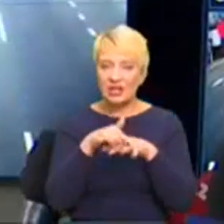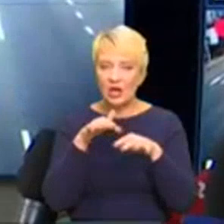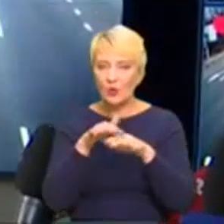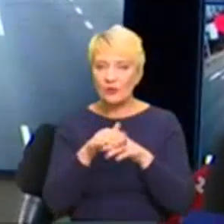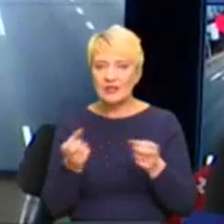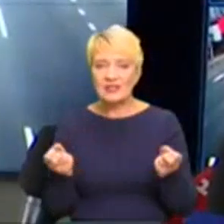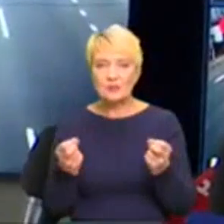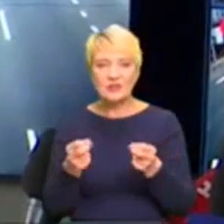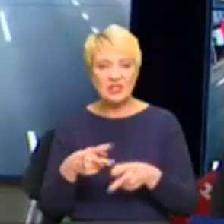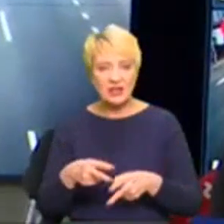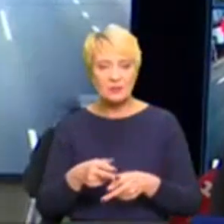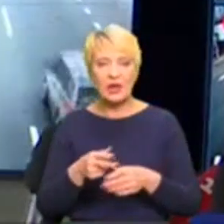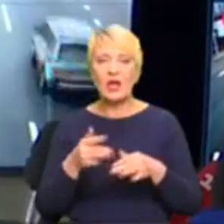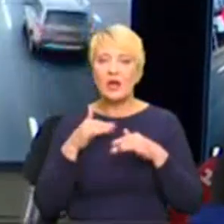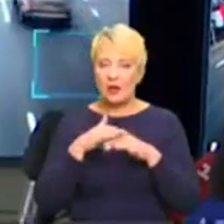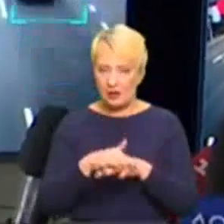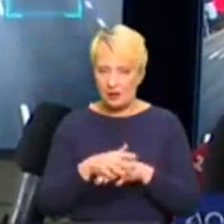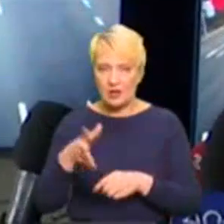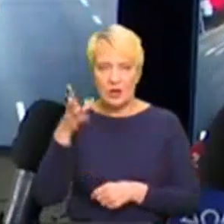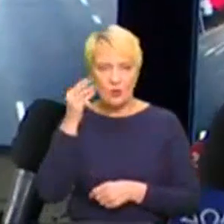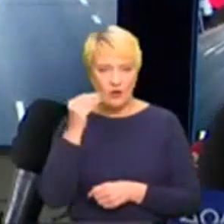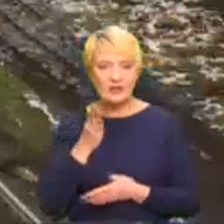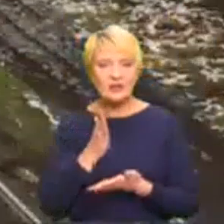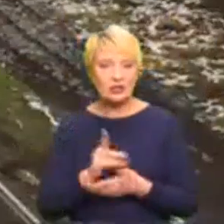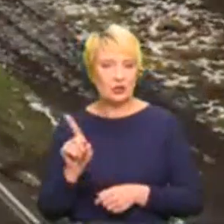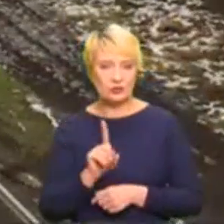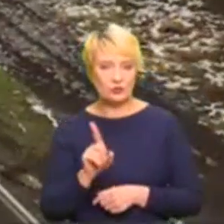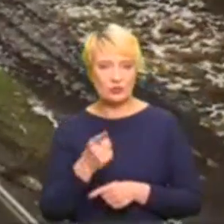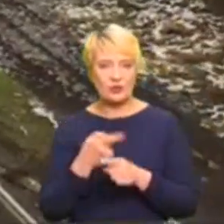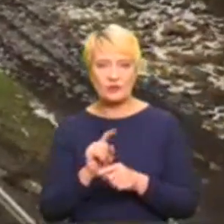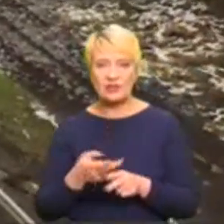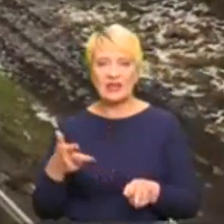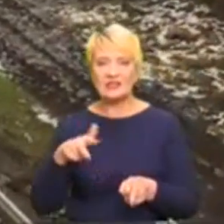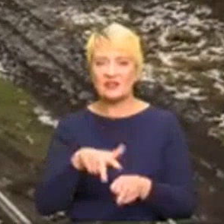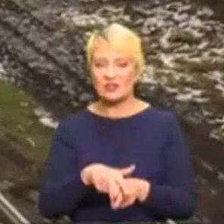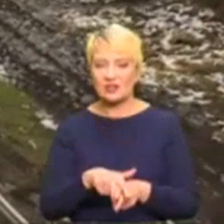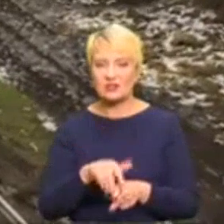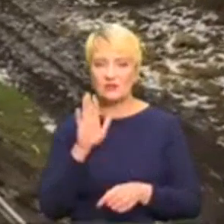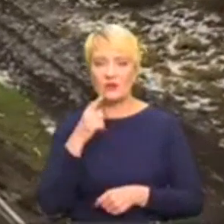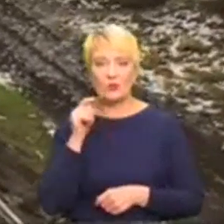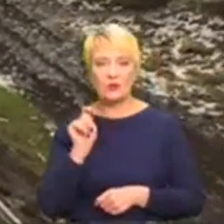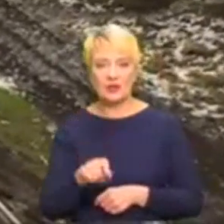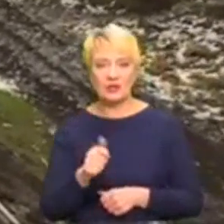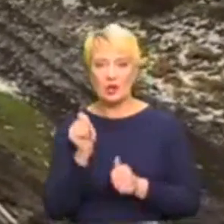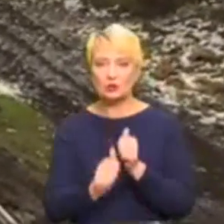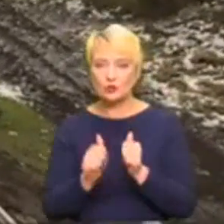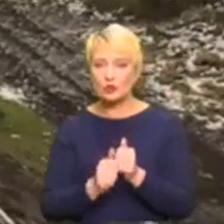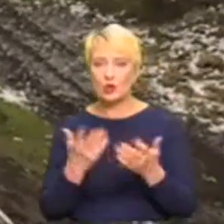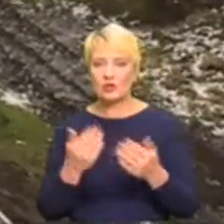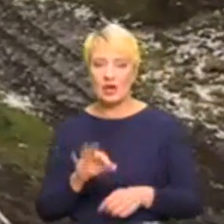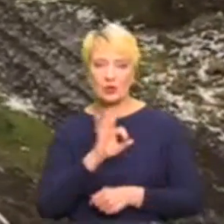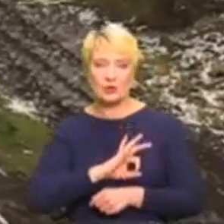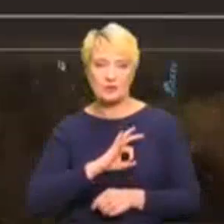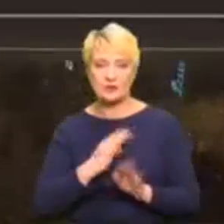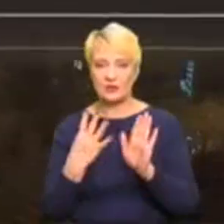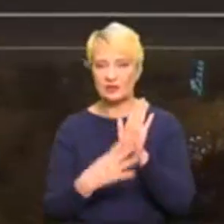радарами. А рахувати є, що ця заміська траса найзавантаженіша в Україні. Щодня нею користуються 95